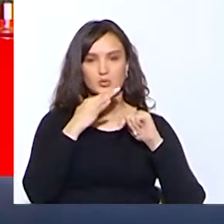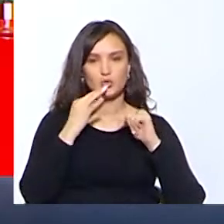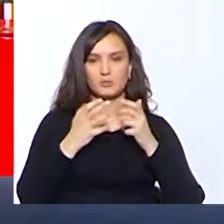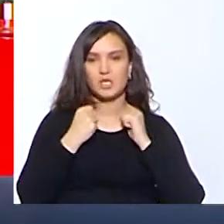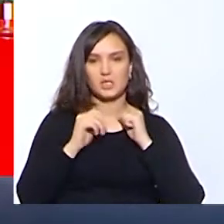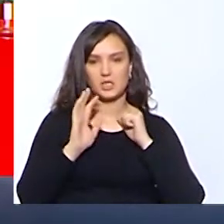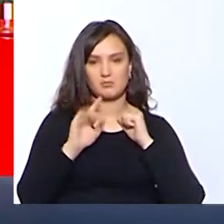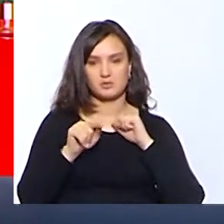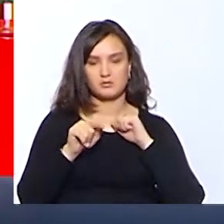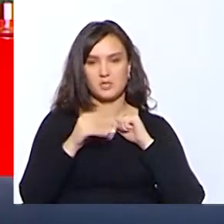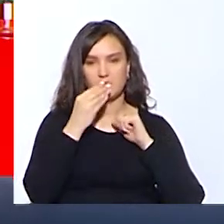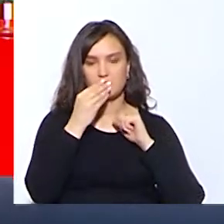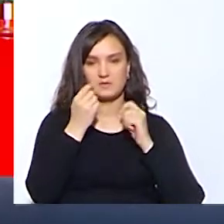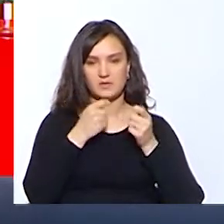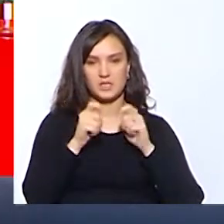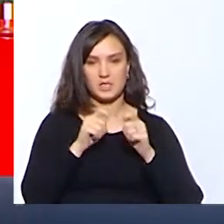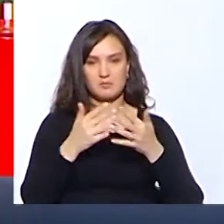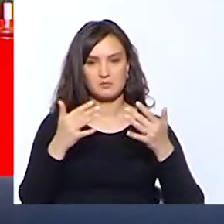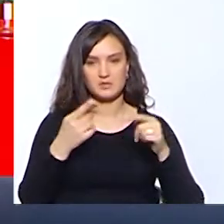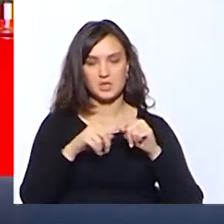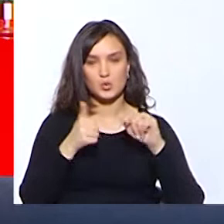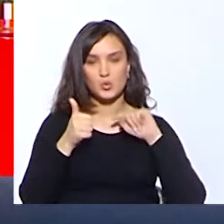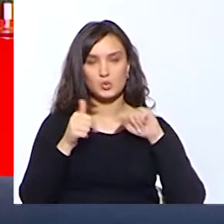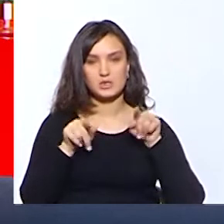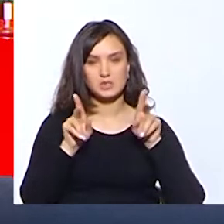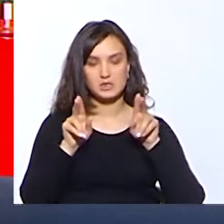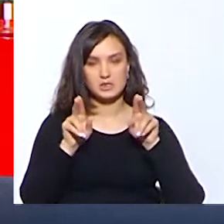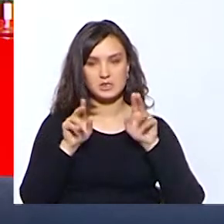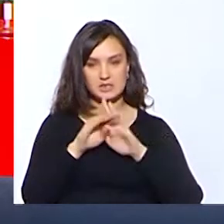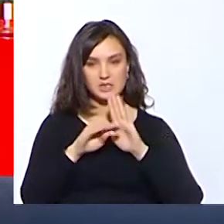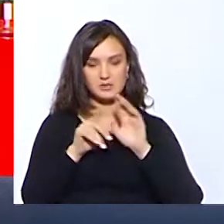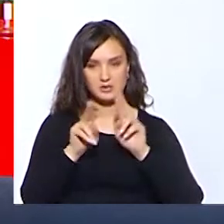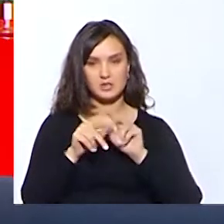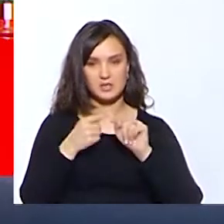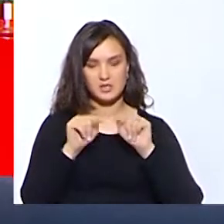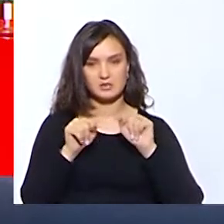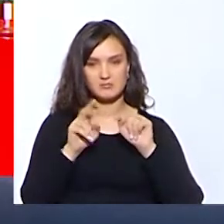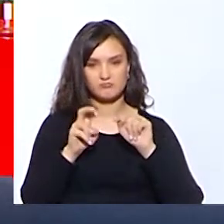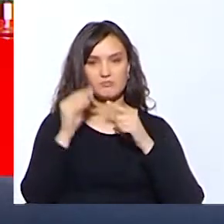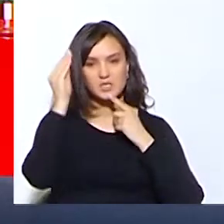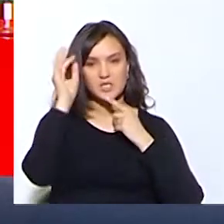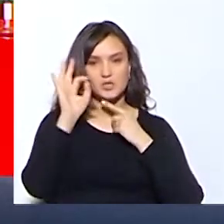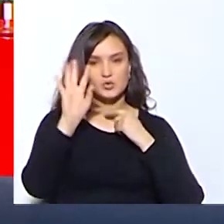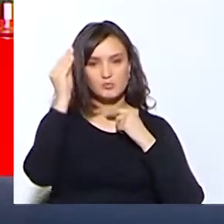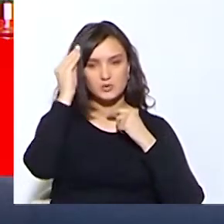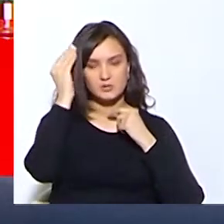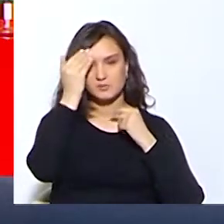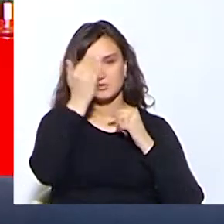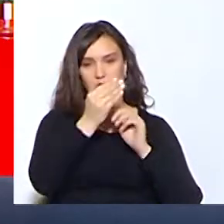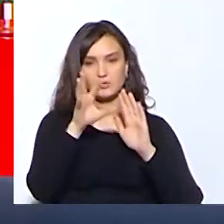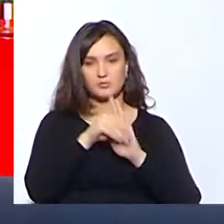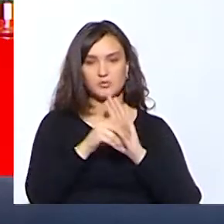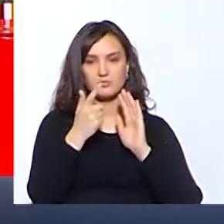იღებს საკვებ ნივთიერებებს. Და ეს როგორც წესი ასოციაციურად დამკვიდრებულია სტერეოტიპი საზოგადოებაში, მარტო